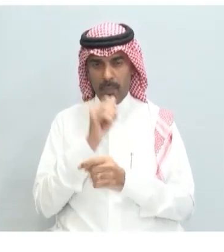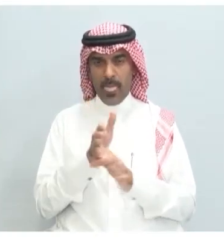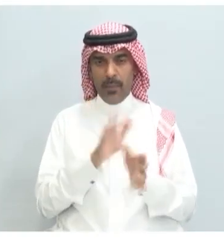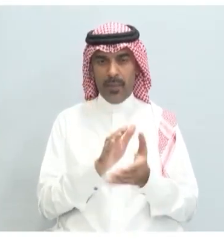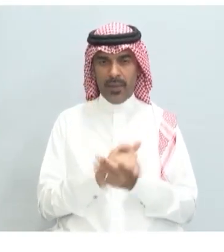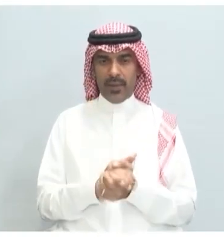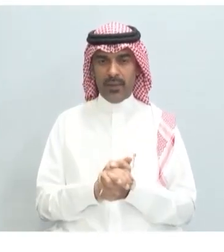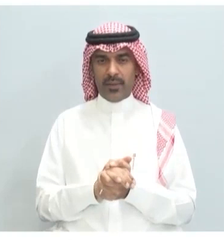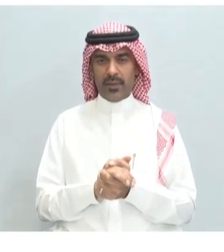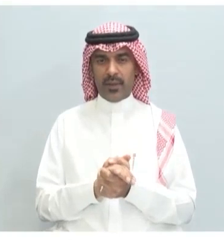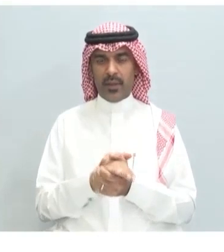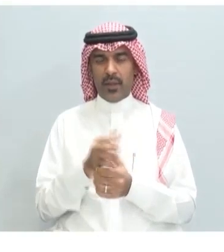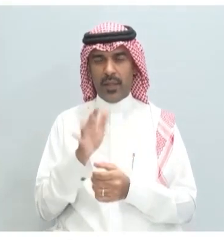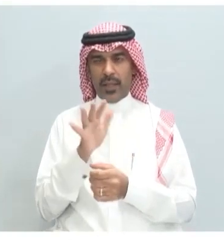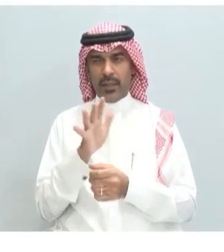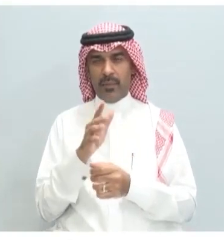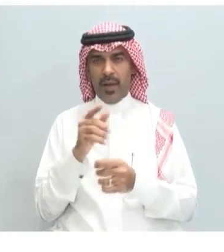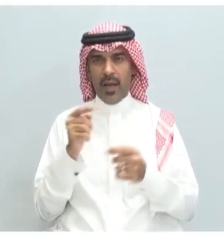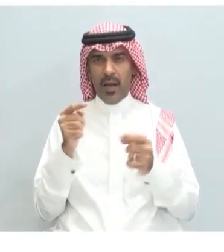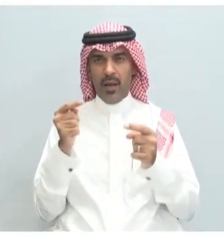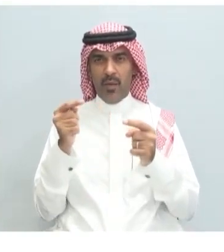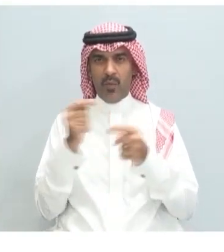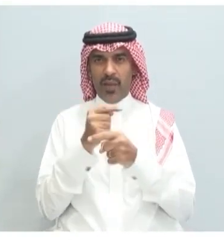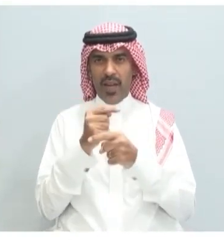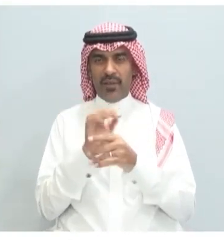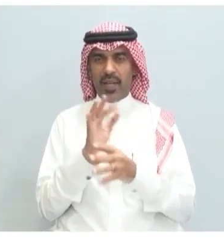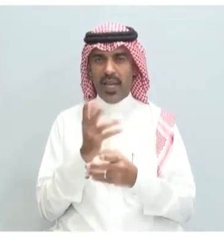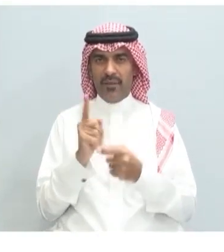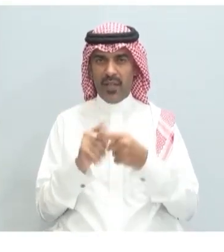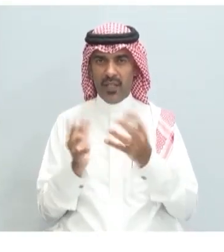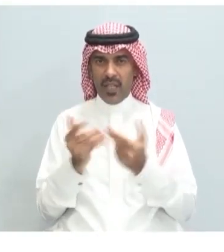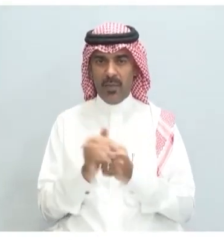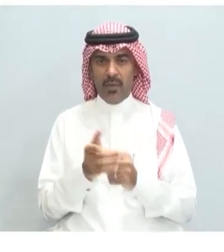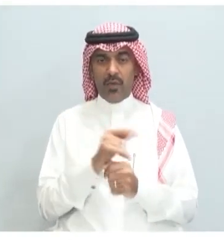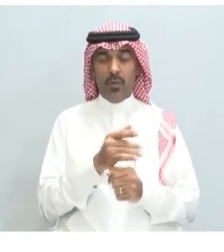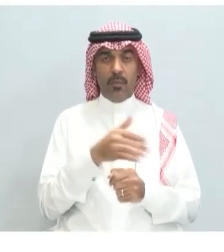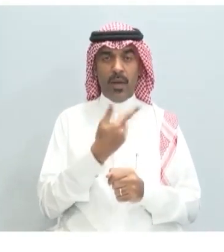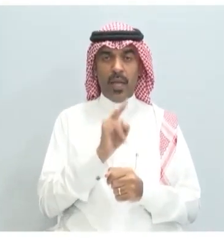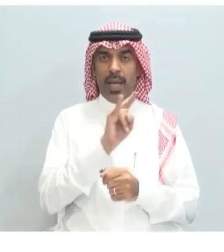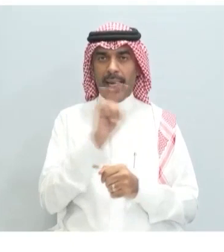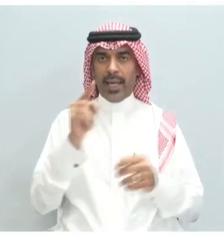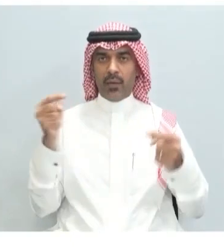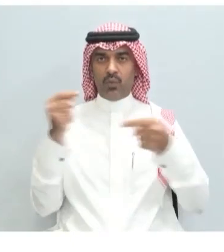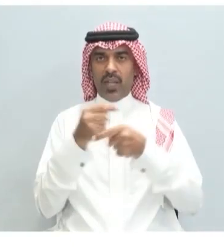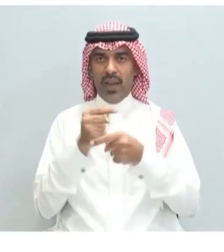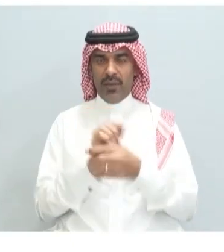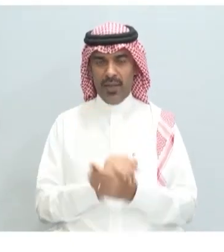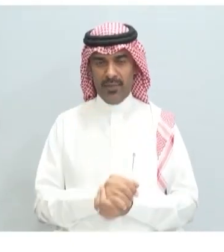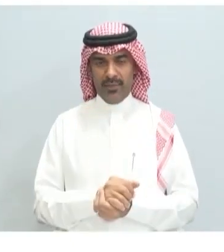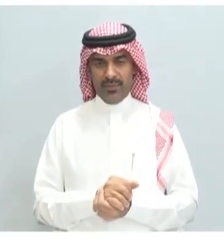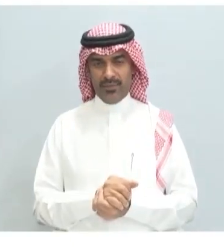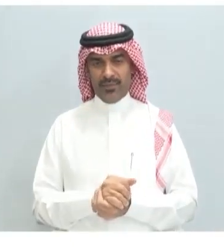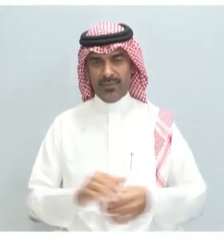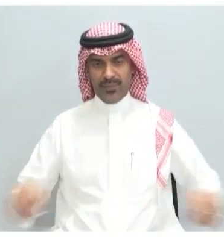احتمال الحوادث المتنافيه كيف نحسبه ثم الاحداث الغير متنافيه كيف احنا نحسب